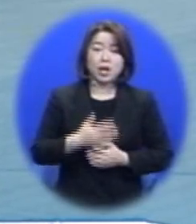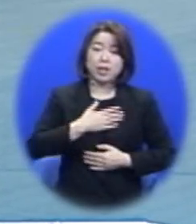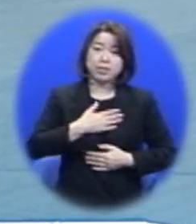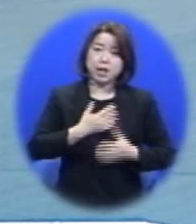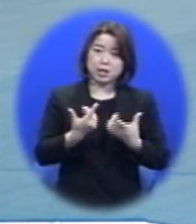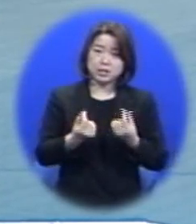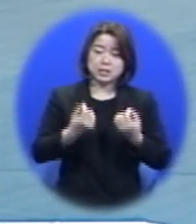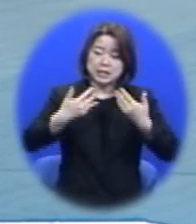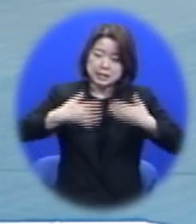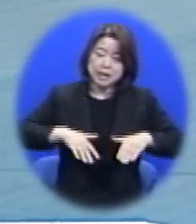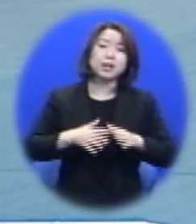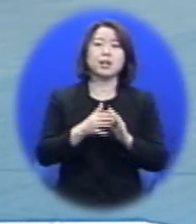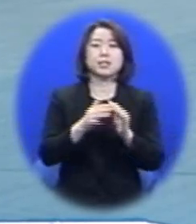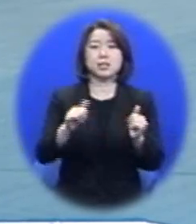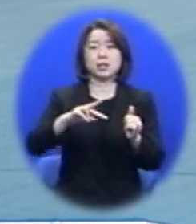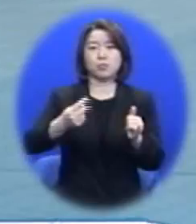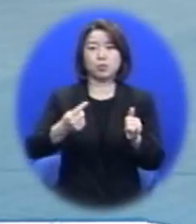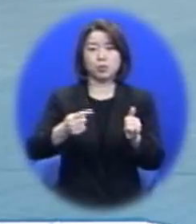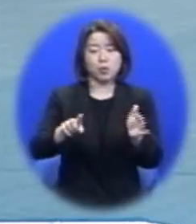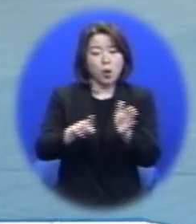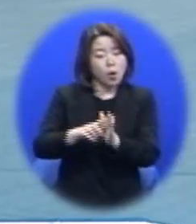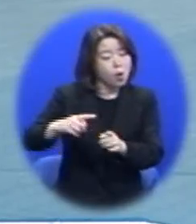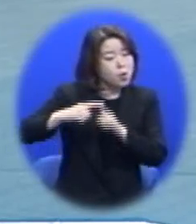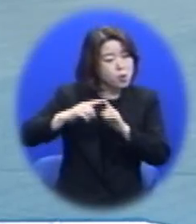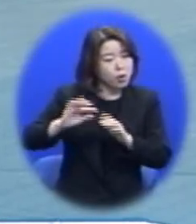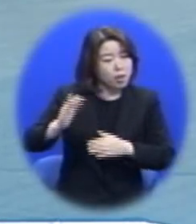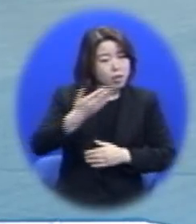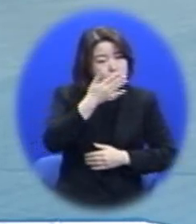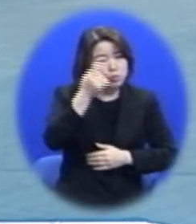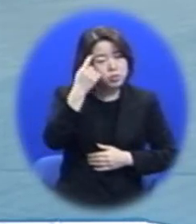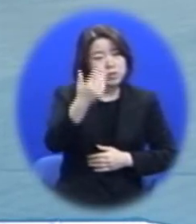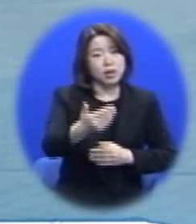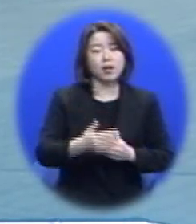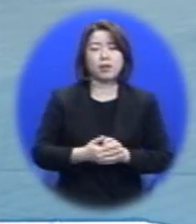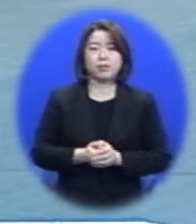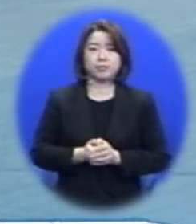나같이 이렇게 약한 사람도 순교자 될 수 있을까?